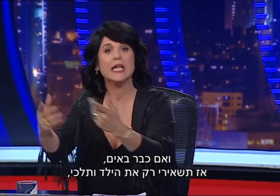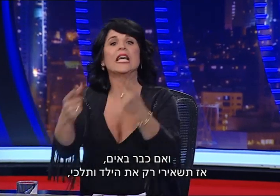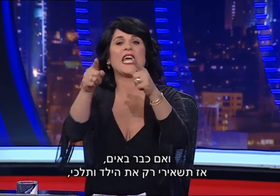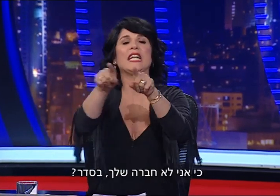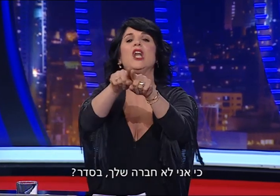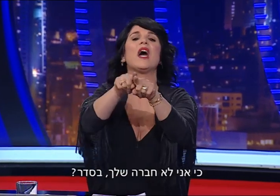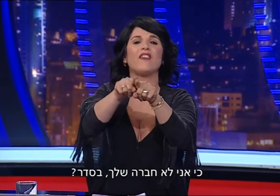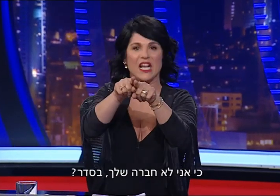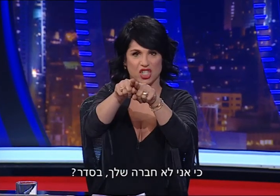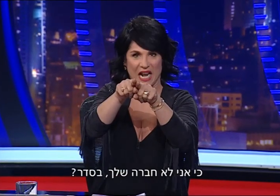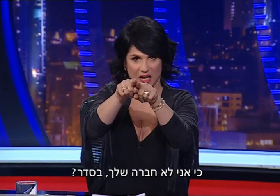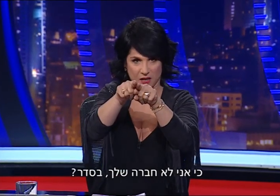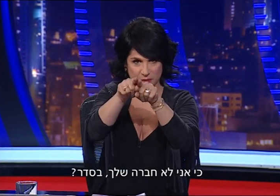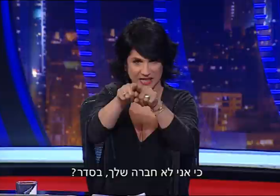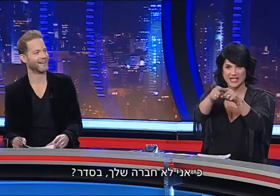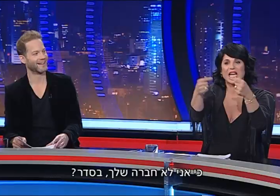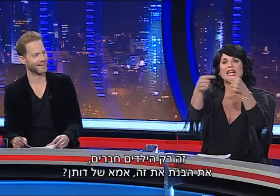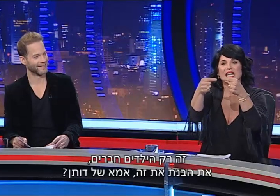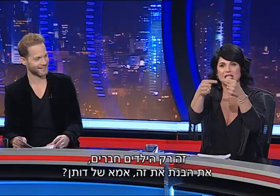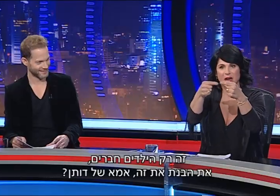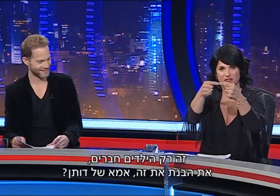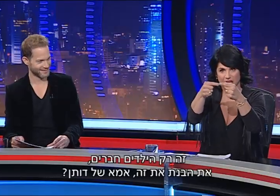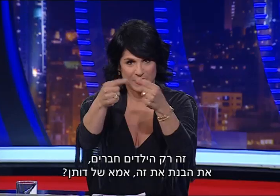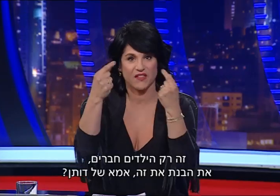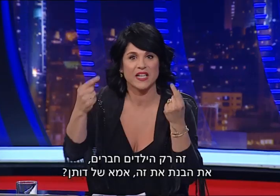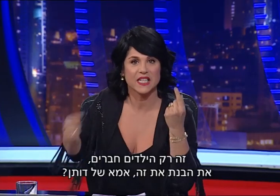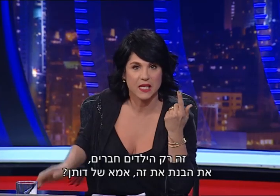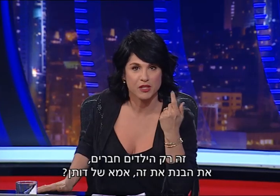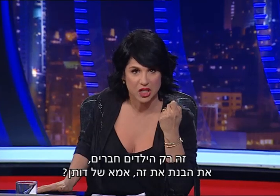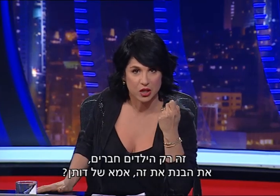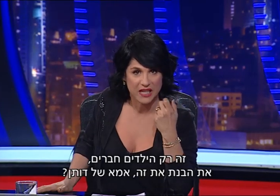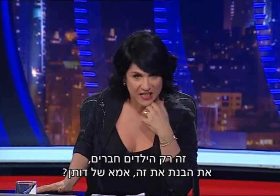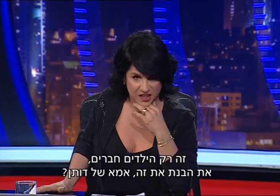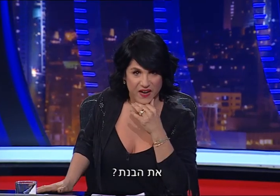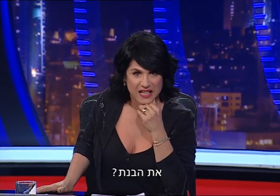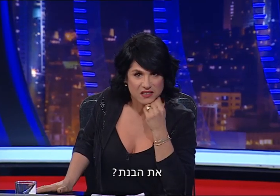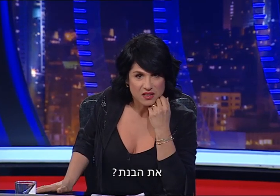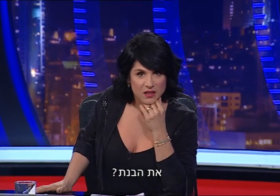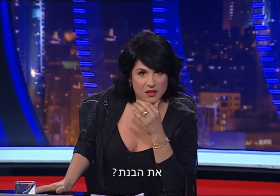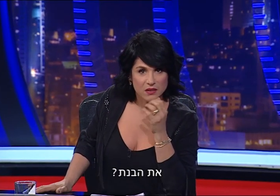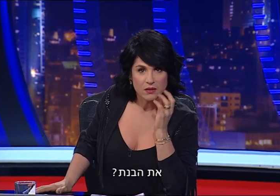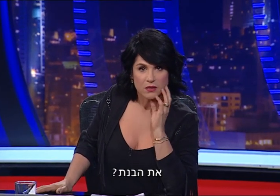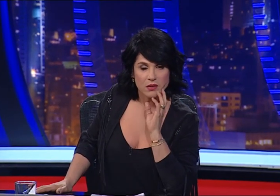ותלכי, כי אני לא חברה שלך. בסדר, זה רק הילדים חברים, את הבנת את זה, אמא של דותן, את הבנת. היא